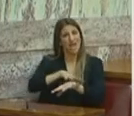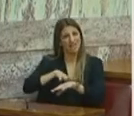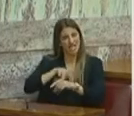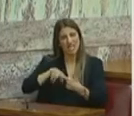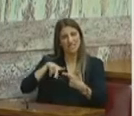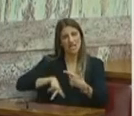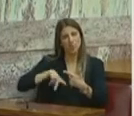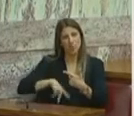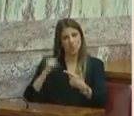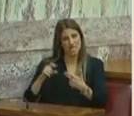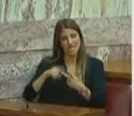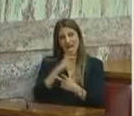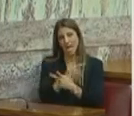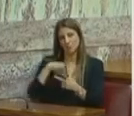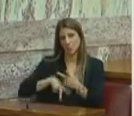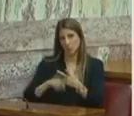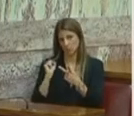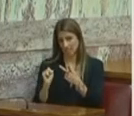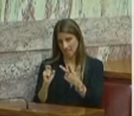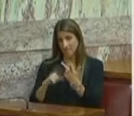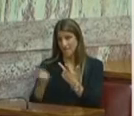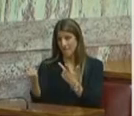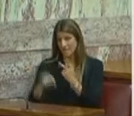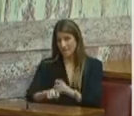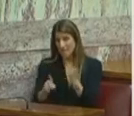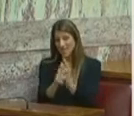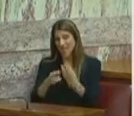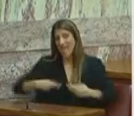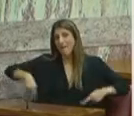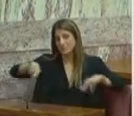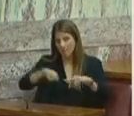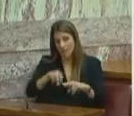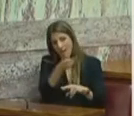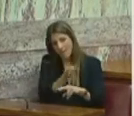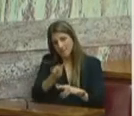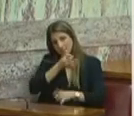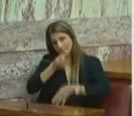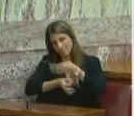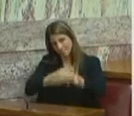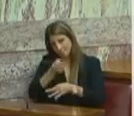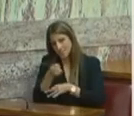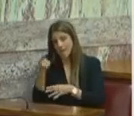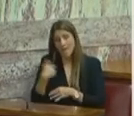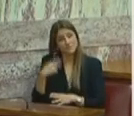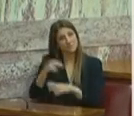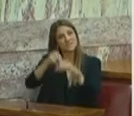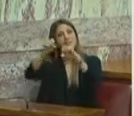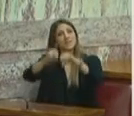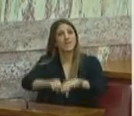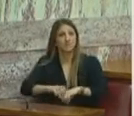προανακριτικής επιτροπής την οποία πρότεινε η Νέα Δημοκρατία, γιατί θέλουμε πραγματικά όλα στο φως. Τα θέλουν όμως όλοι όλα στο